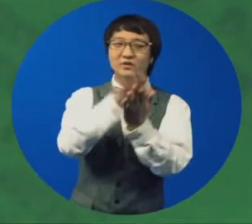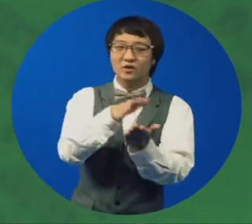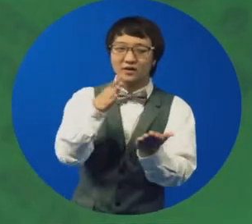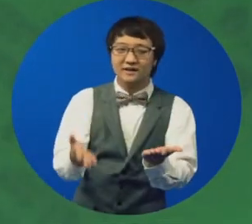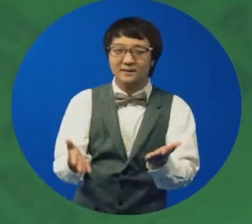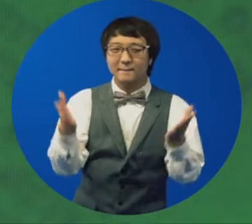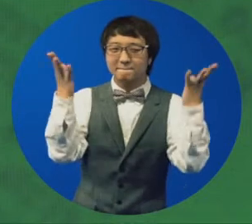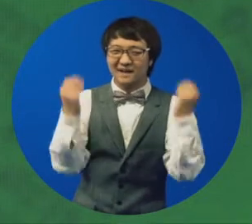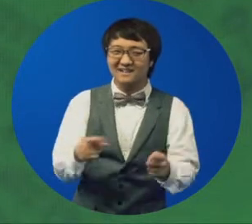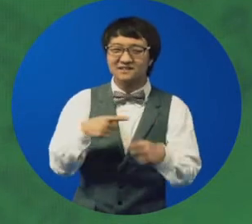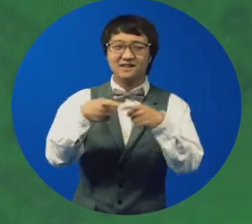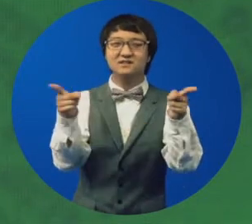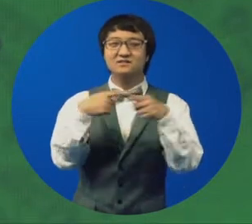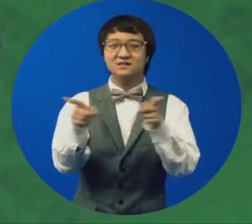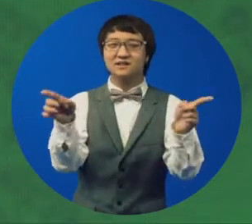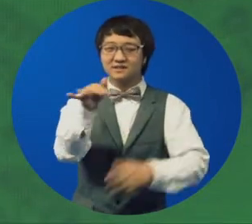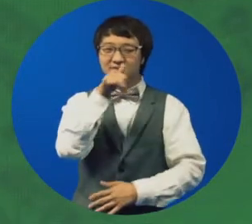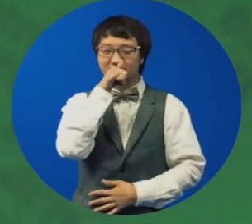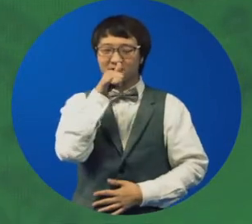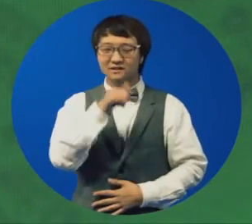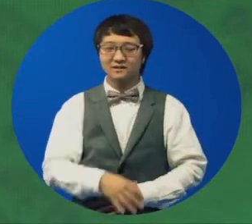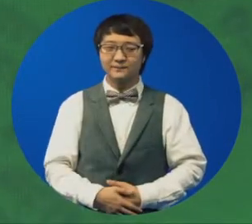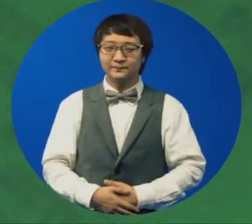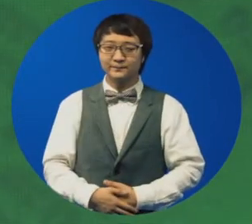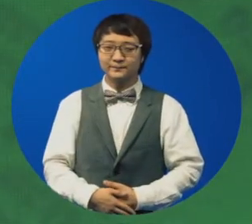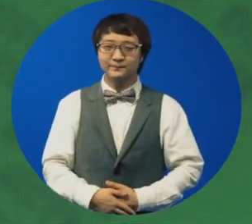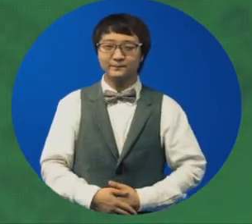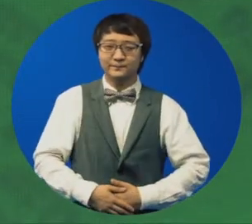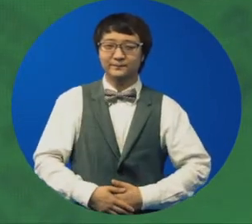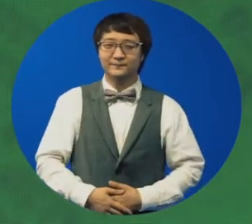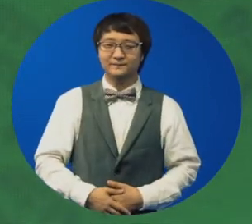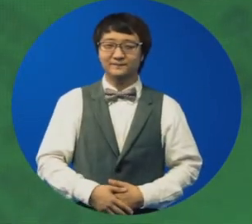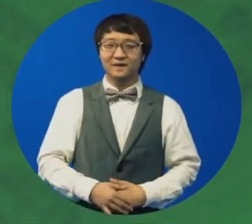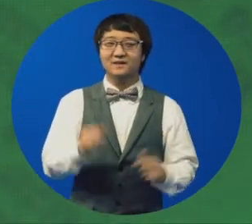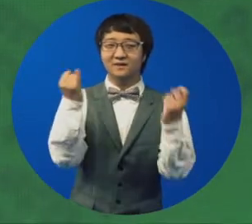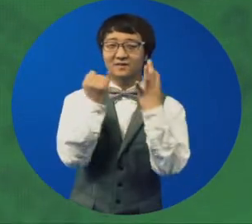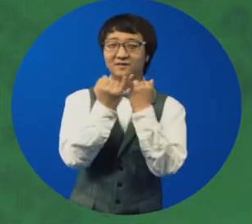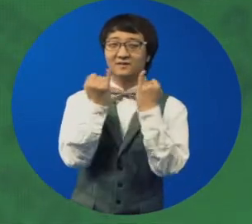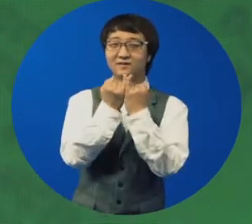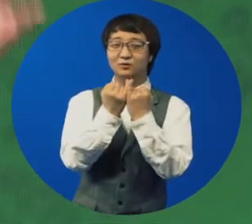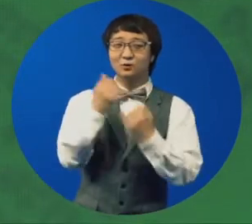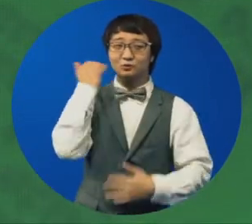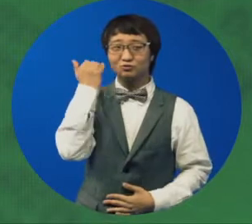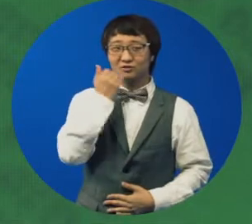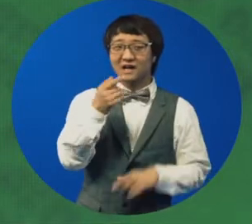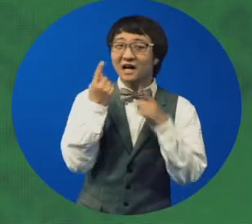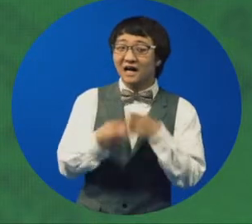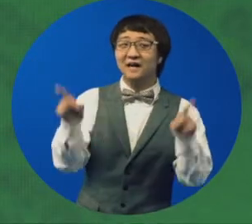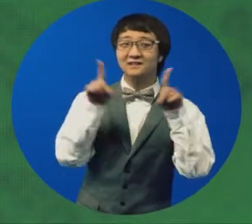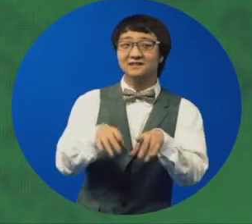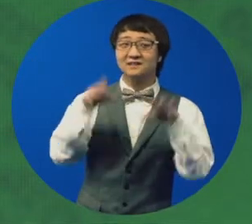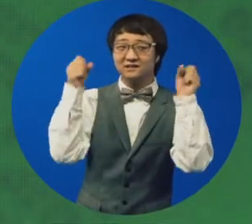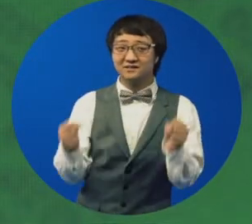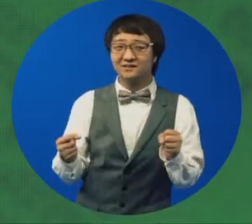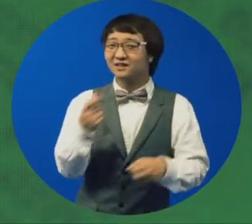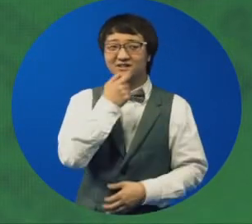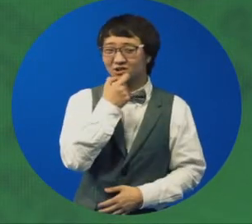정오에 낮 12시에 물을 길러 나왔는지 모르지만 아무튼 이 여인은 누군가 같이 있는 것 자체가 싫은 사람이었던 것